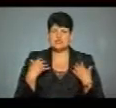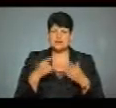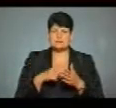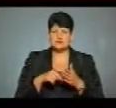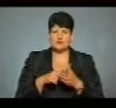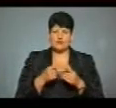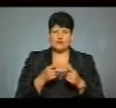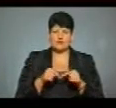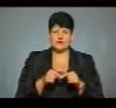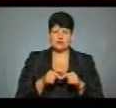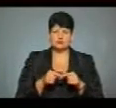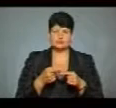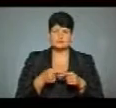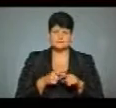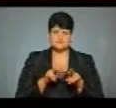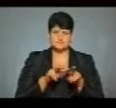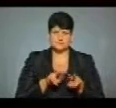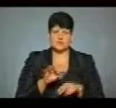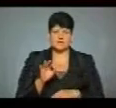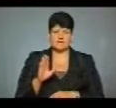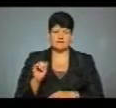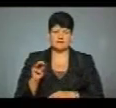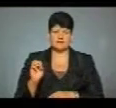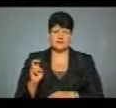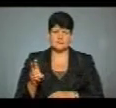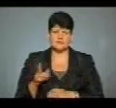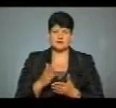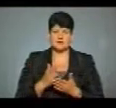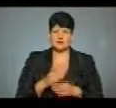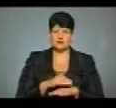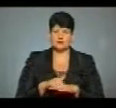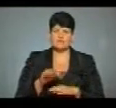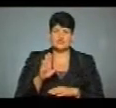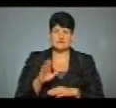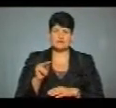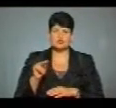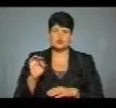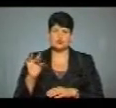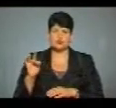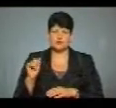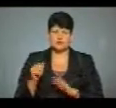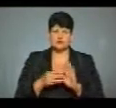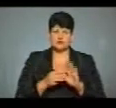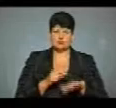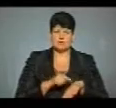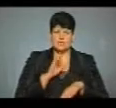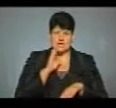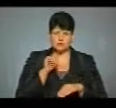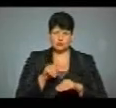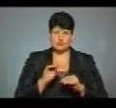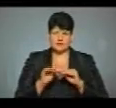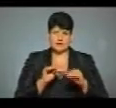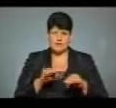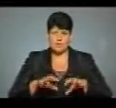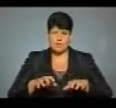технагляду Олег Вітик. Подробиці знає Ірина Терлюк. Ми знаходимося на вулиці В'ячеслава Чорновола. З 8 години ранку тут вкладають